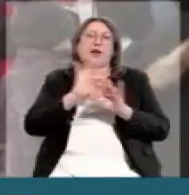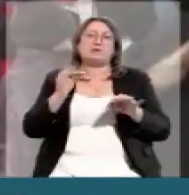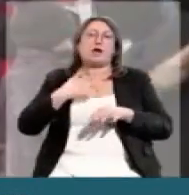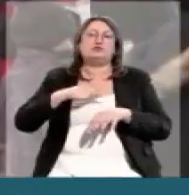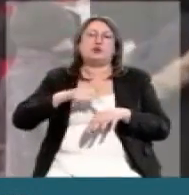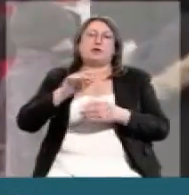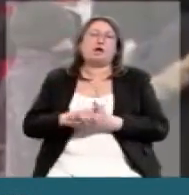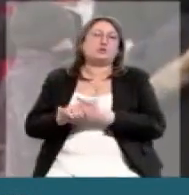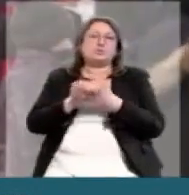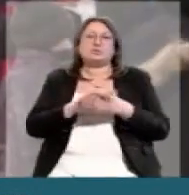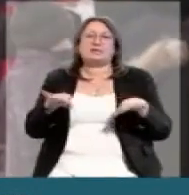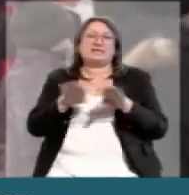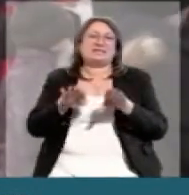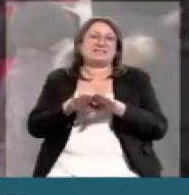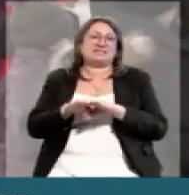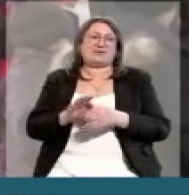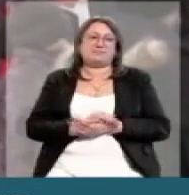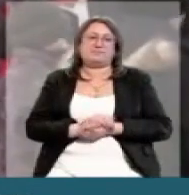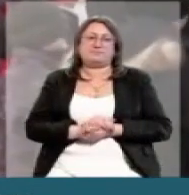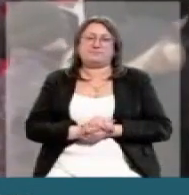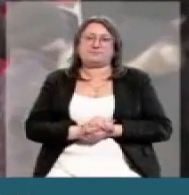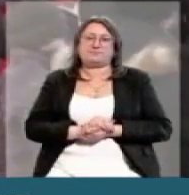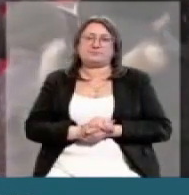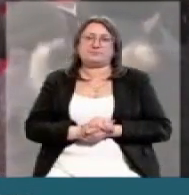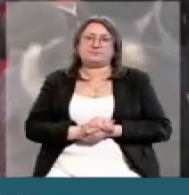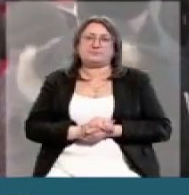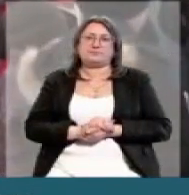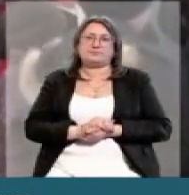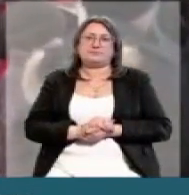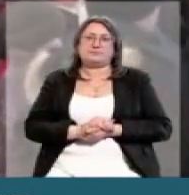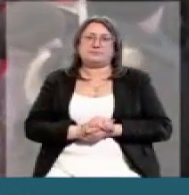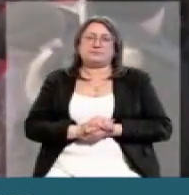ощущение дружбы и единства. Айдана Папанина, Олжас Есенжигитов, телеканал Костанай.